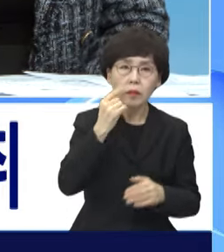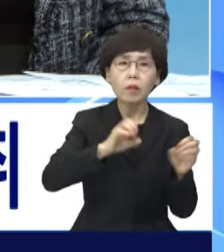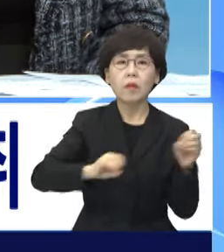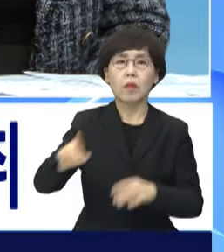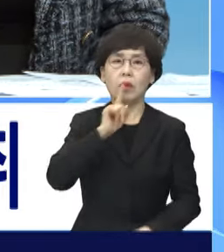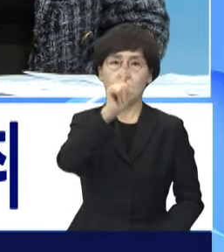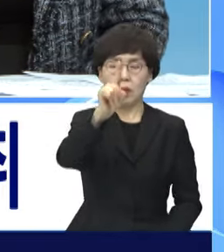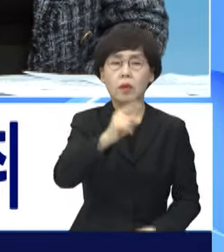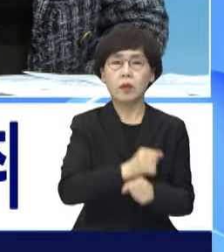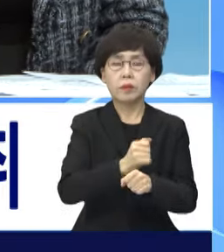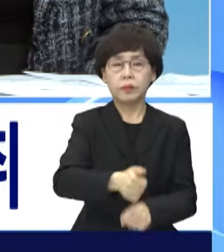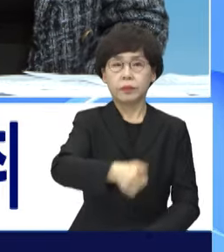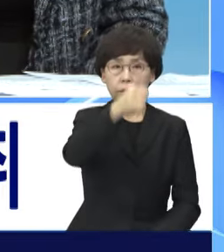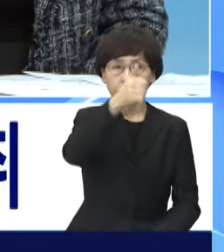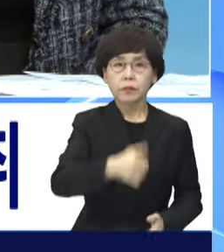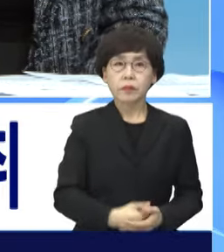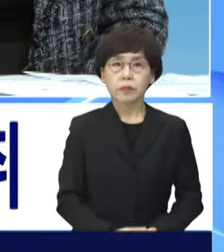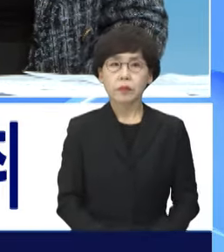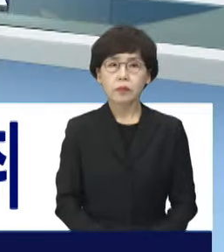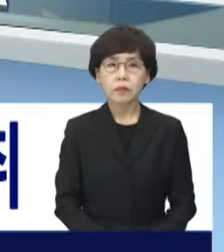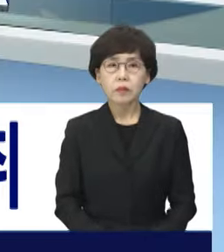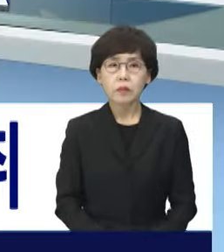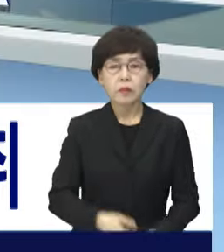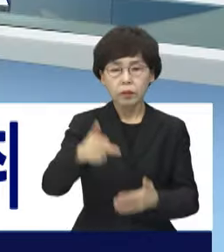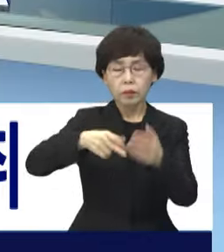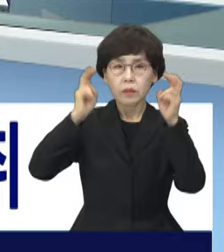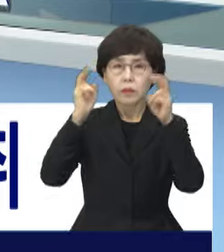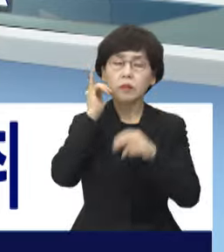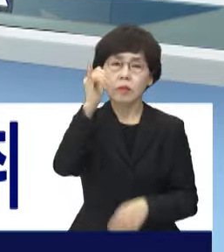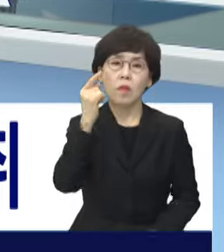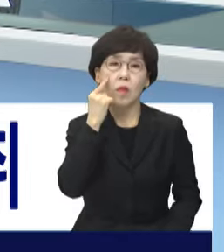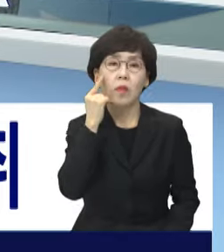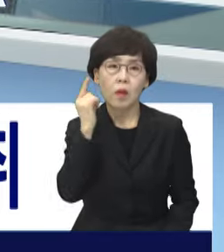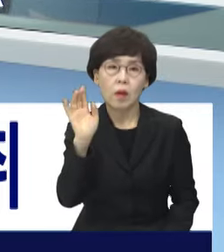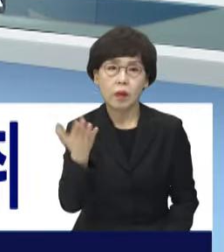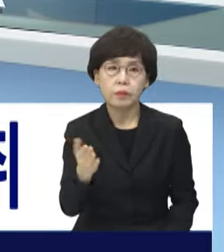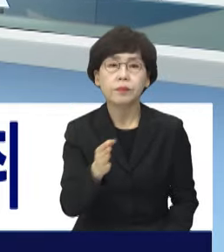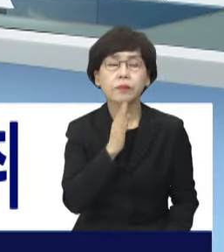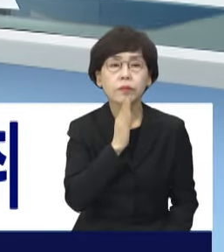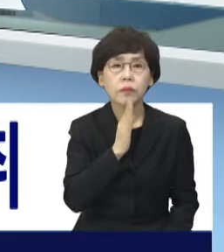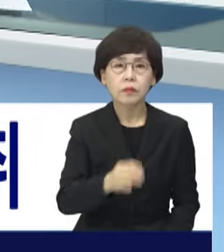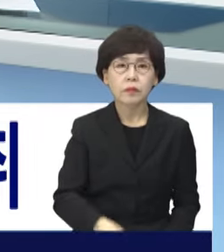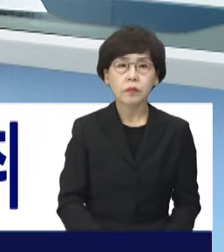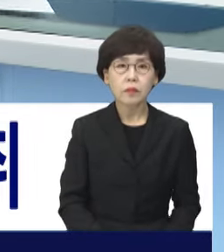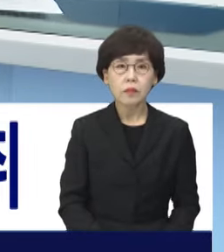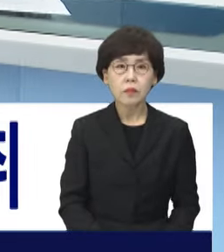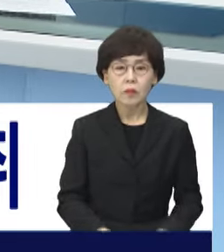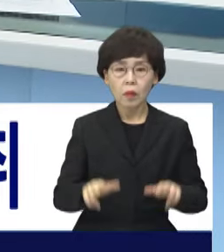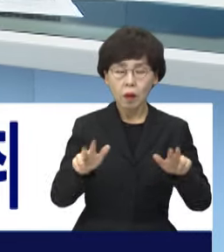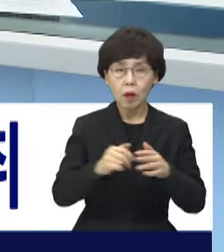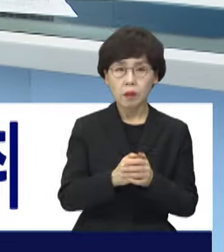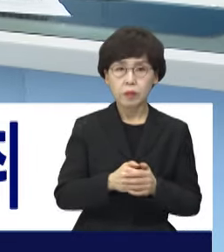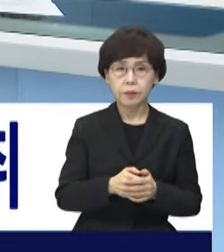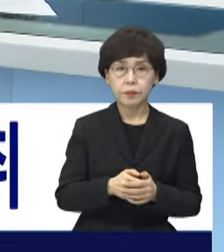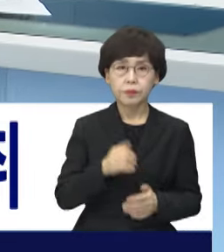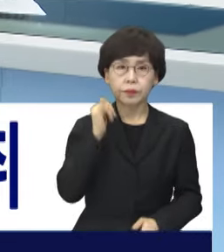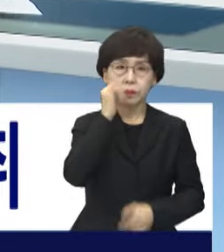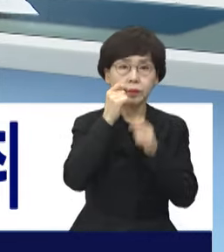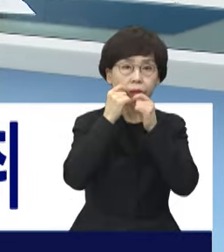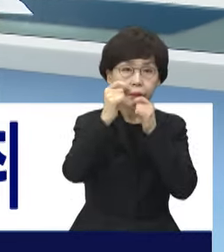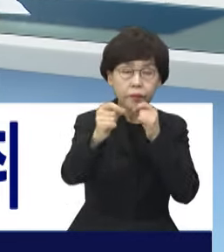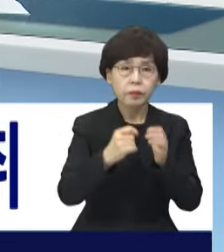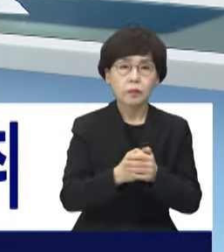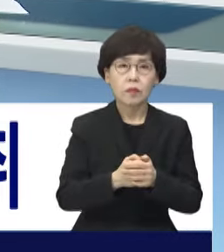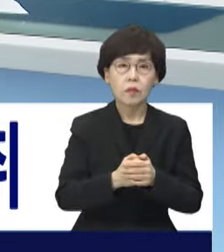하시는 것이 좋겠습니다네 직접 카드사에 문의를 해봐야겠고 네 맞습니다 그런데 지금 뭐 보이스피싱이라는게 뭐 어제 오늘의